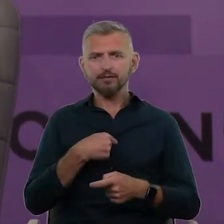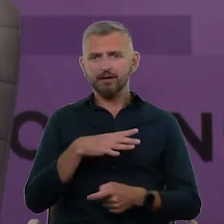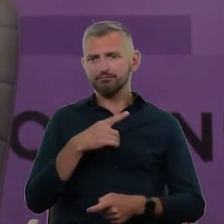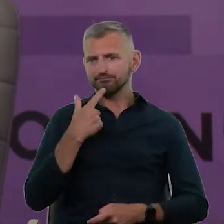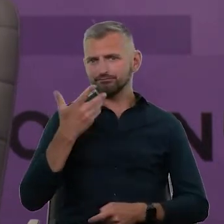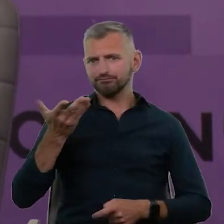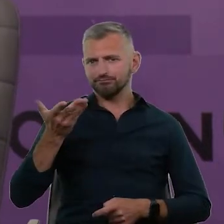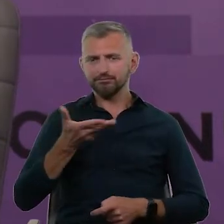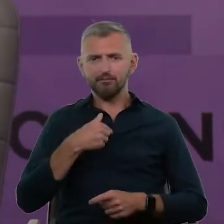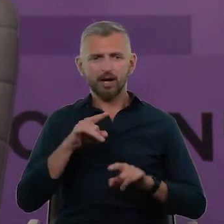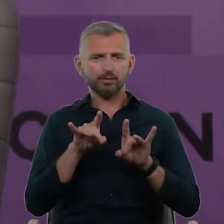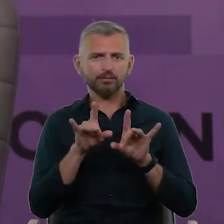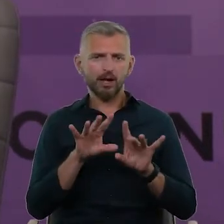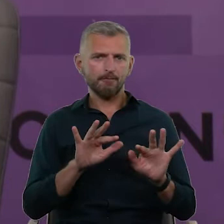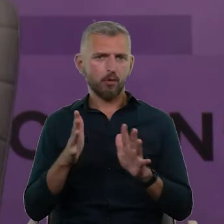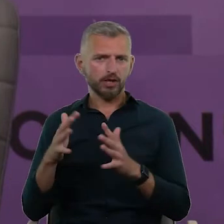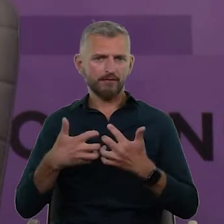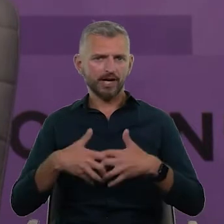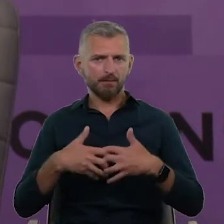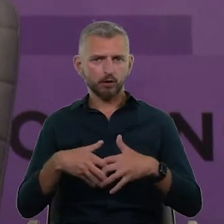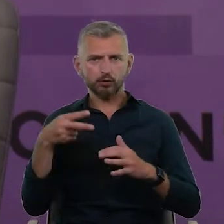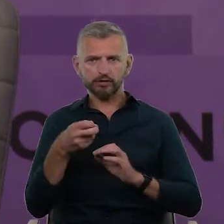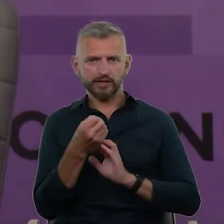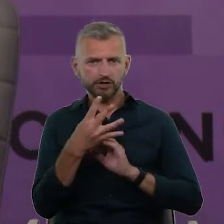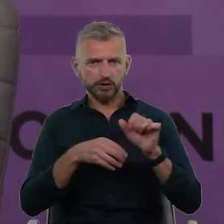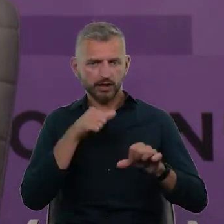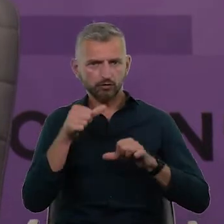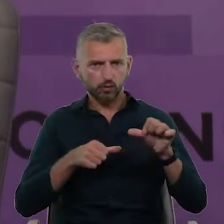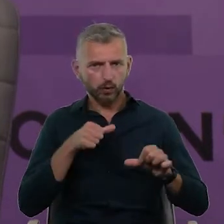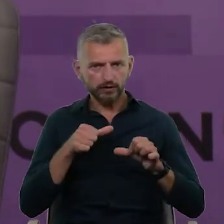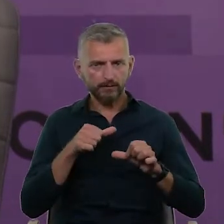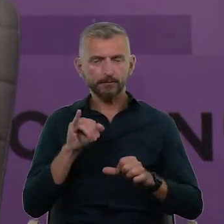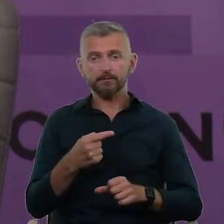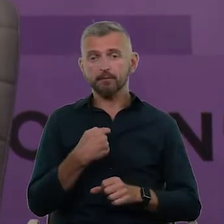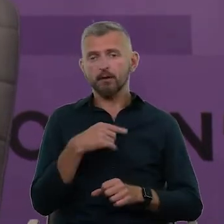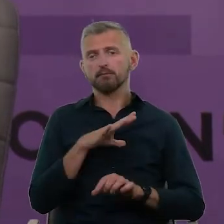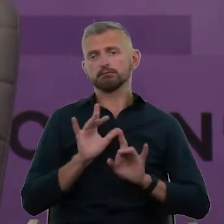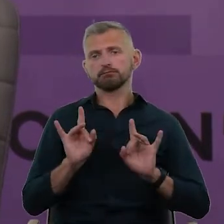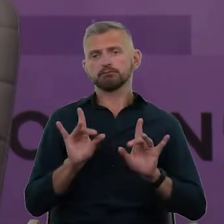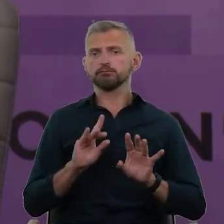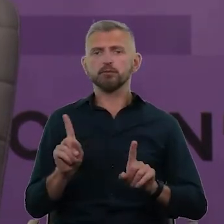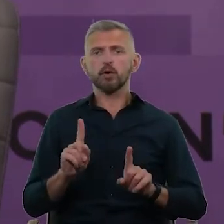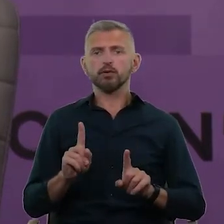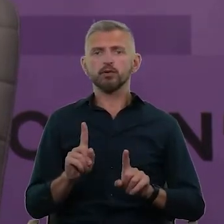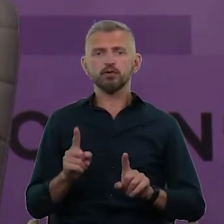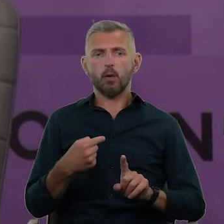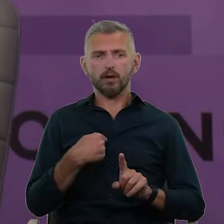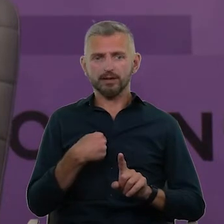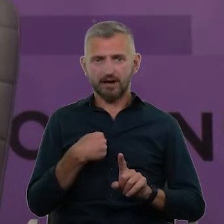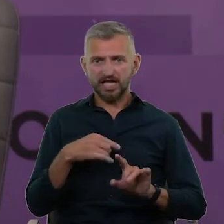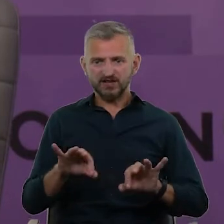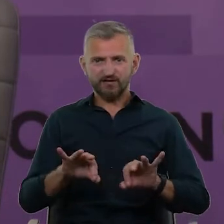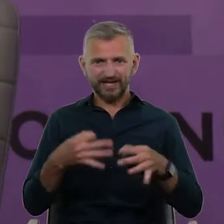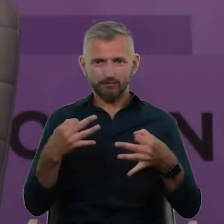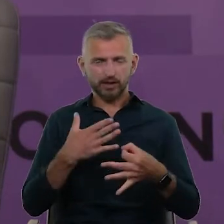ми говорили про події в Краматорську у 2014 році. І я говорила те, що нас визволили, наше